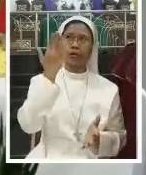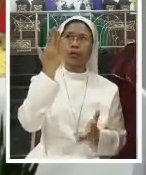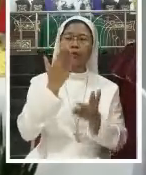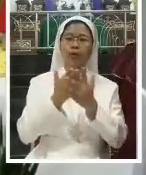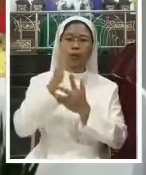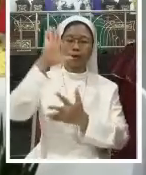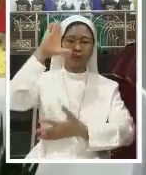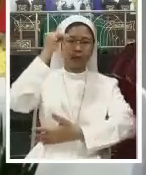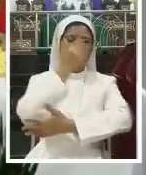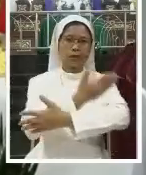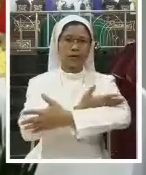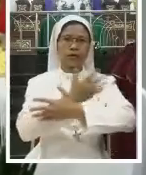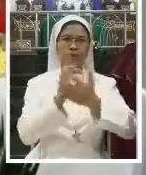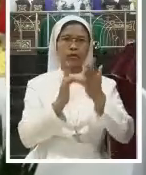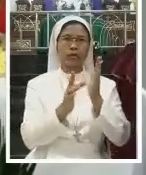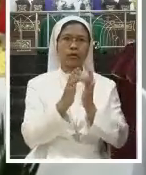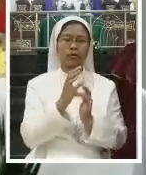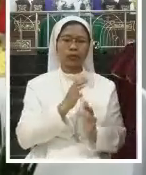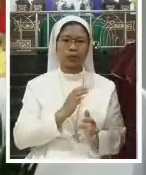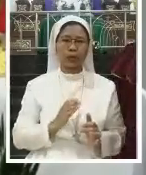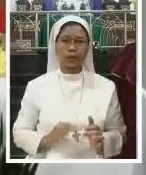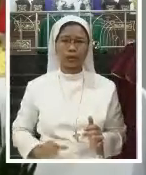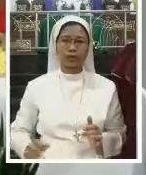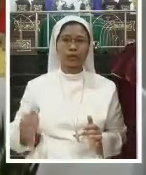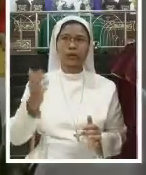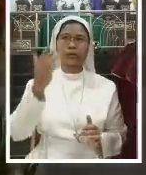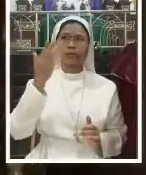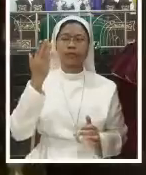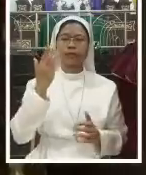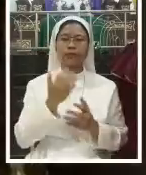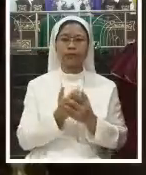sa aki mong si Jesucristo.